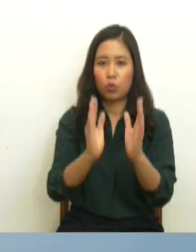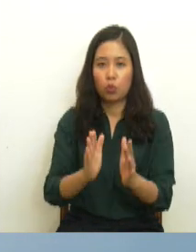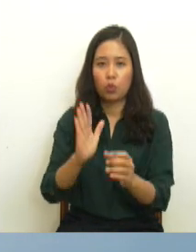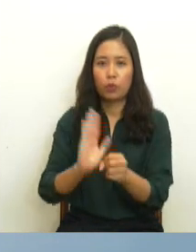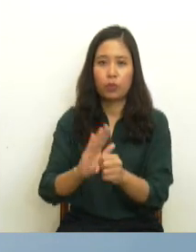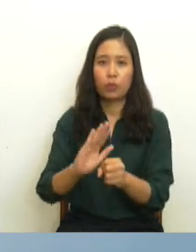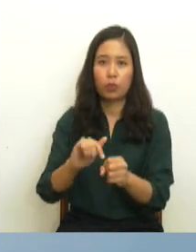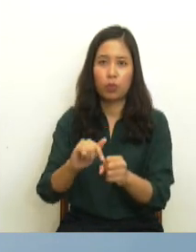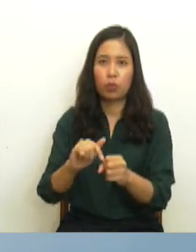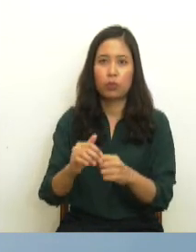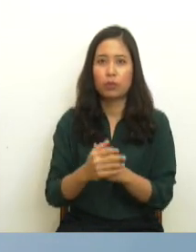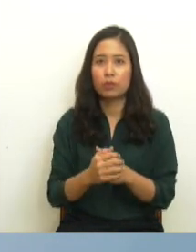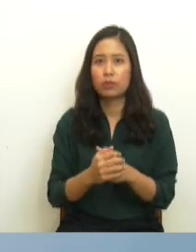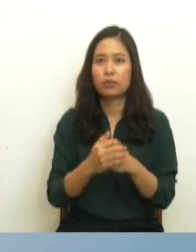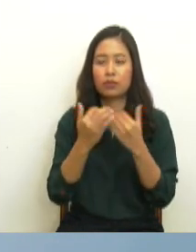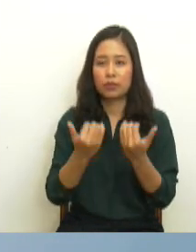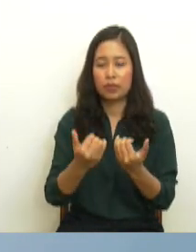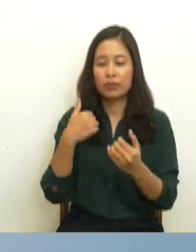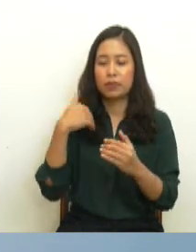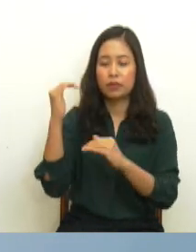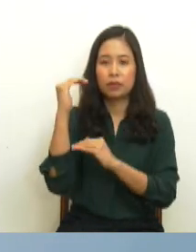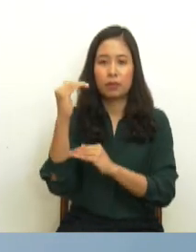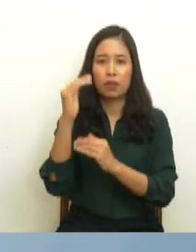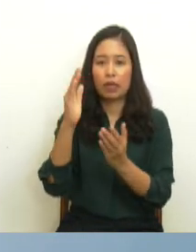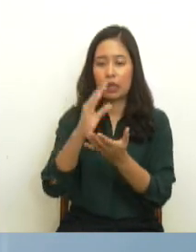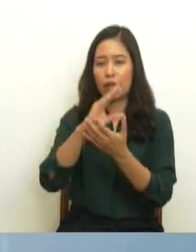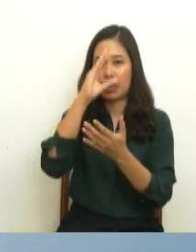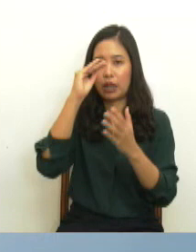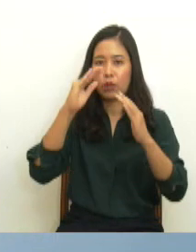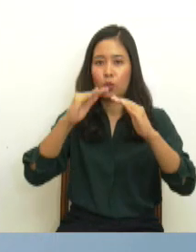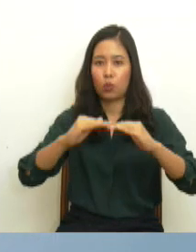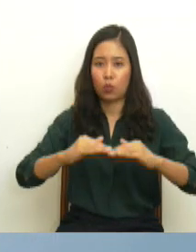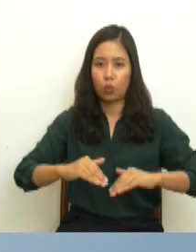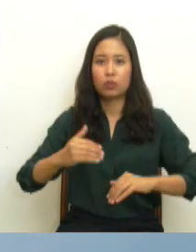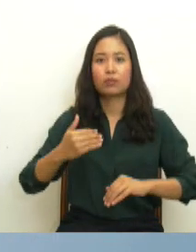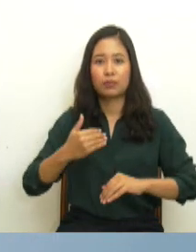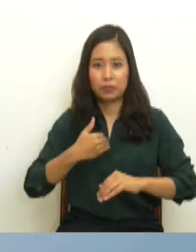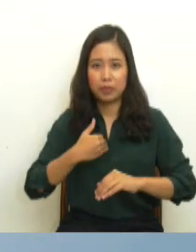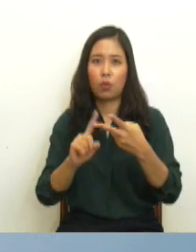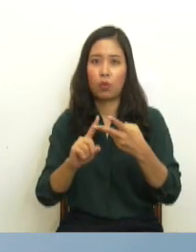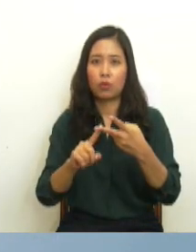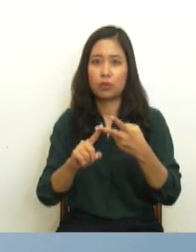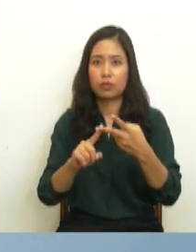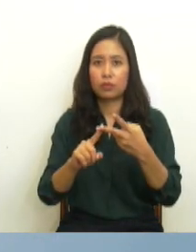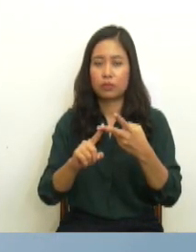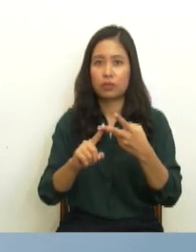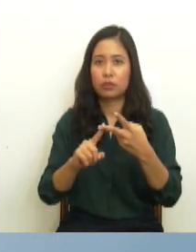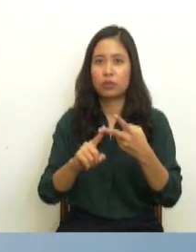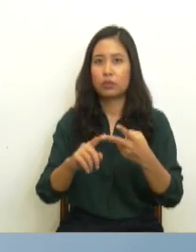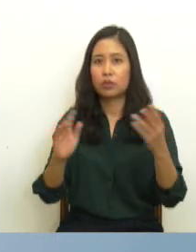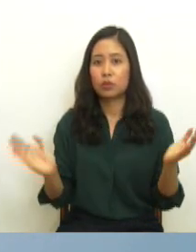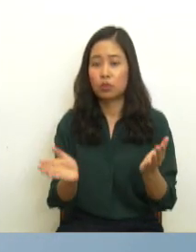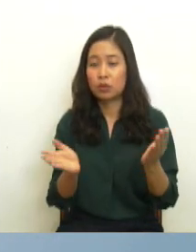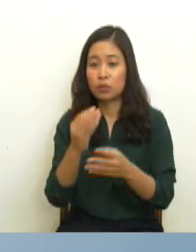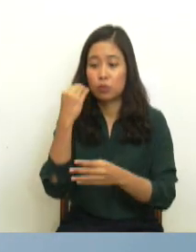ได้ด้วยข้อจำกัดที่นักเรียนรถลงอันที่สองเราไม่สามารถที่จะส่งเสริมให้ทุกโรงเรียน